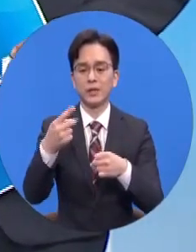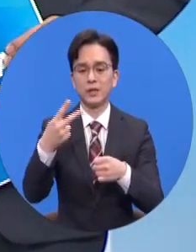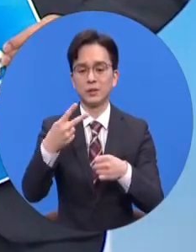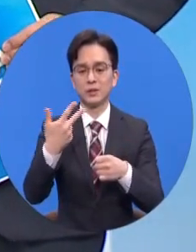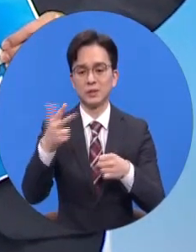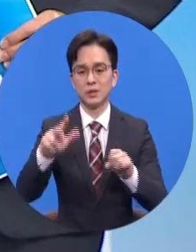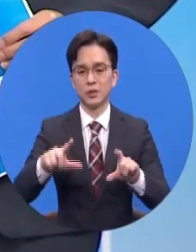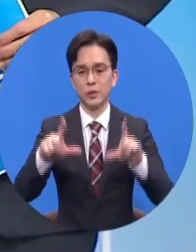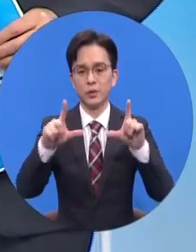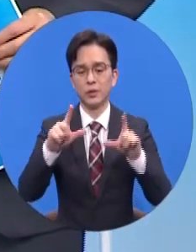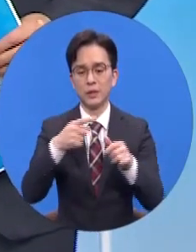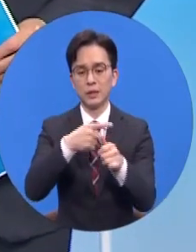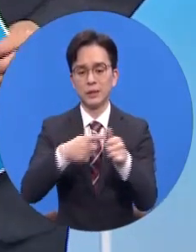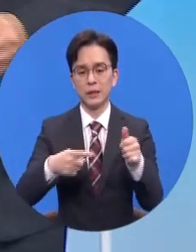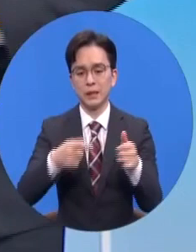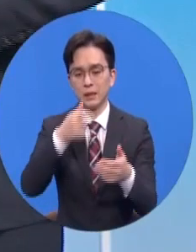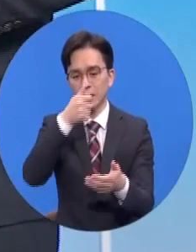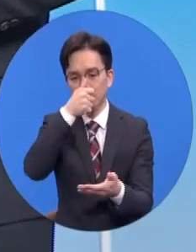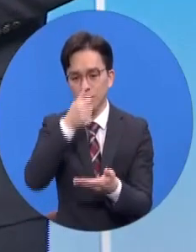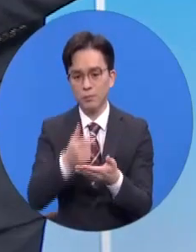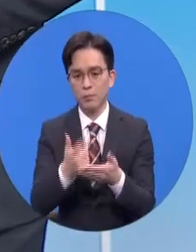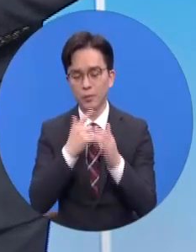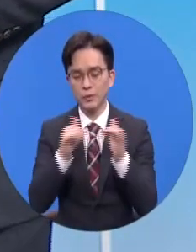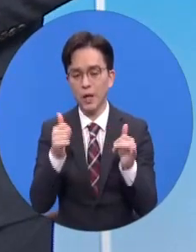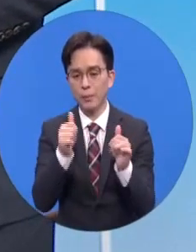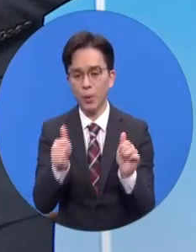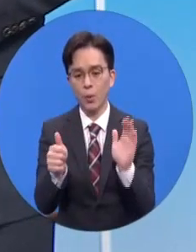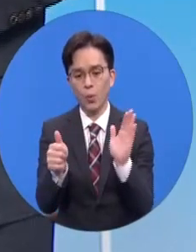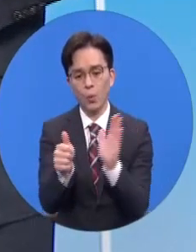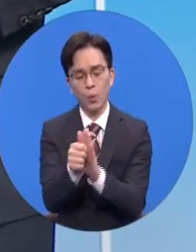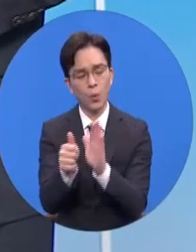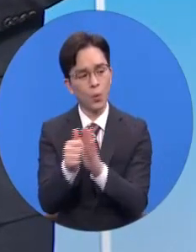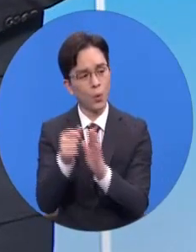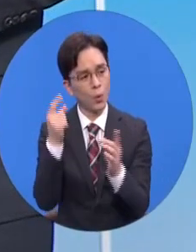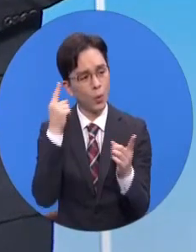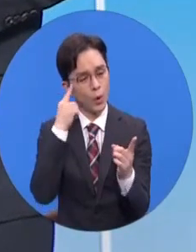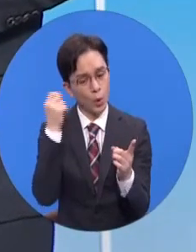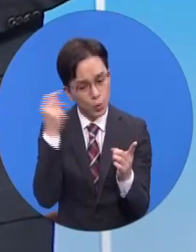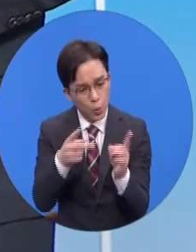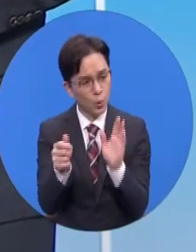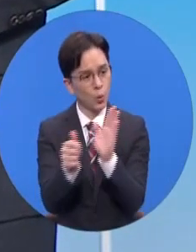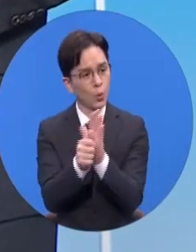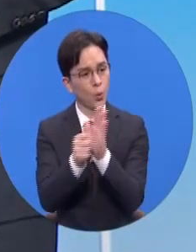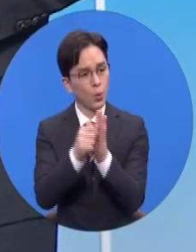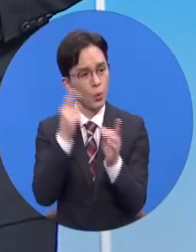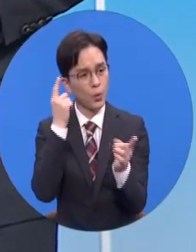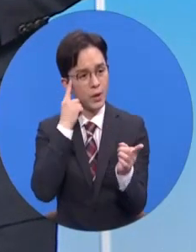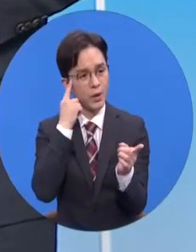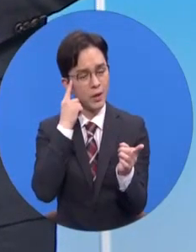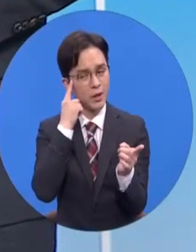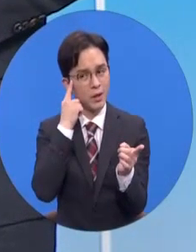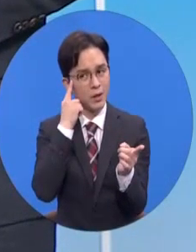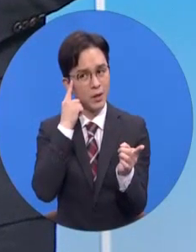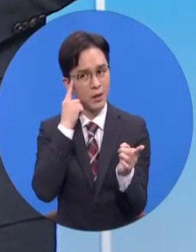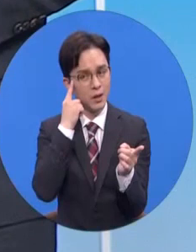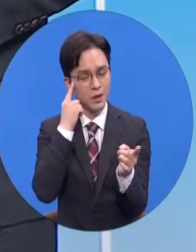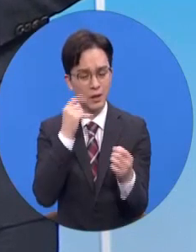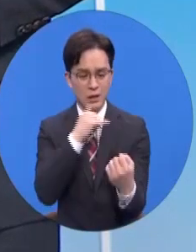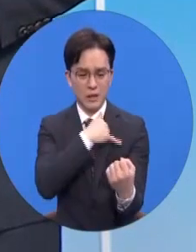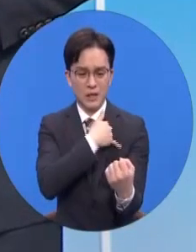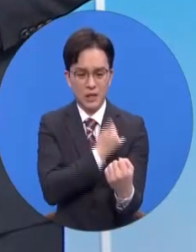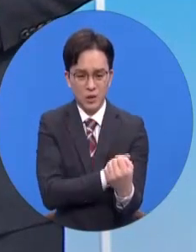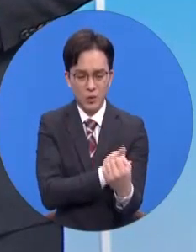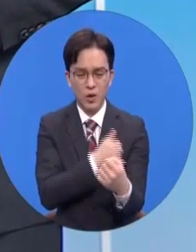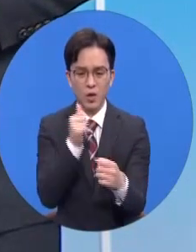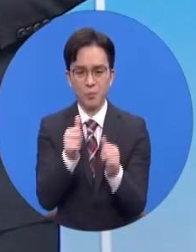것이냐 그때도 어쩔수 어쩔 수 없었다 라고 이야기를 할 것이냐 라면서 이재명 변호사를 향해서 인권